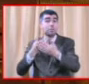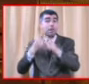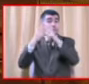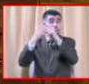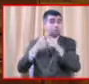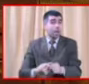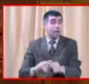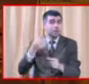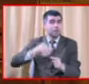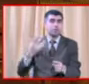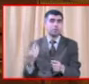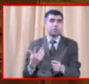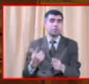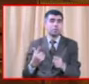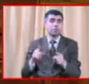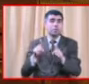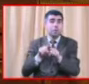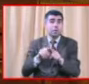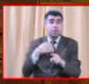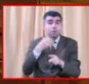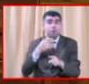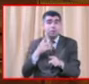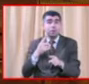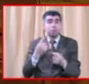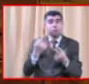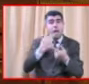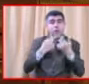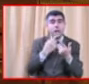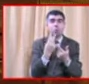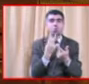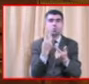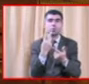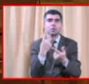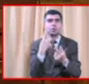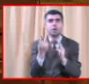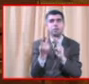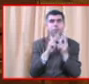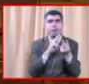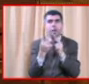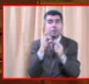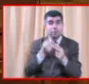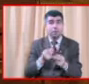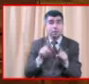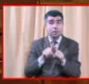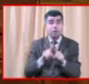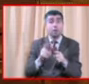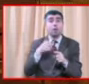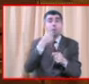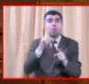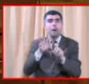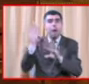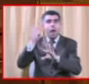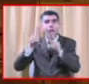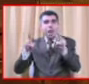اللي تيبان بانه الدوله عندها خطابين في هذا الموضوع. عندها خطاب ديال انها تمشي تجيب مداخل ماليه من المكان،